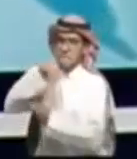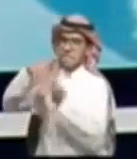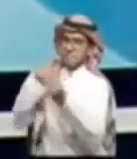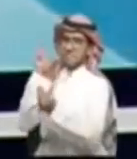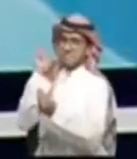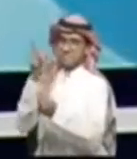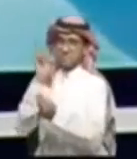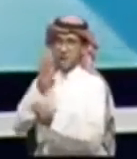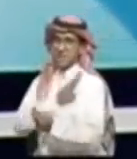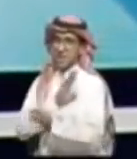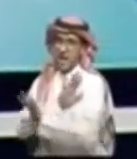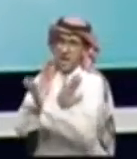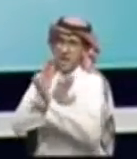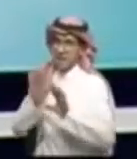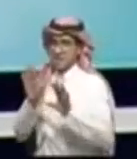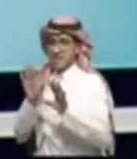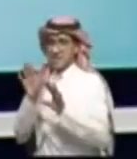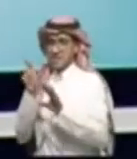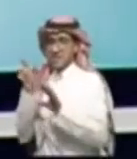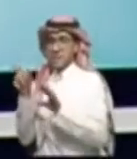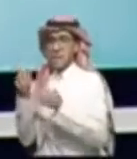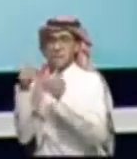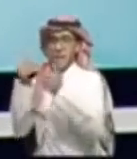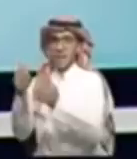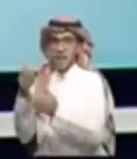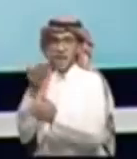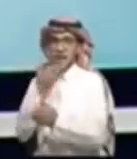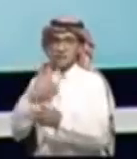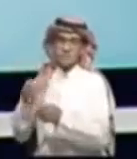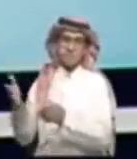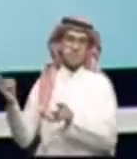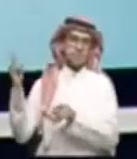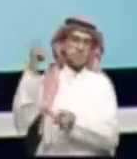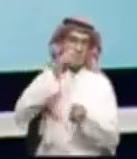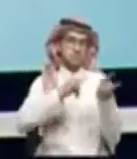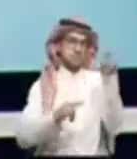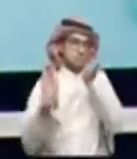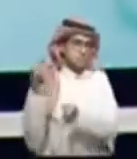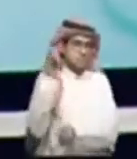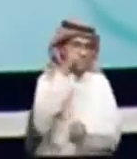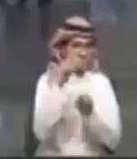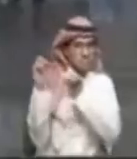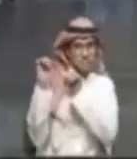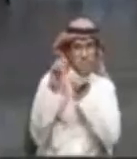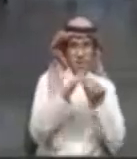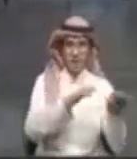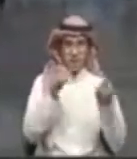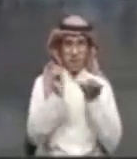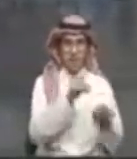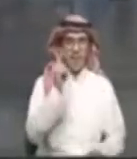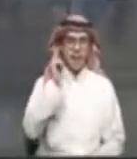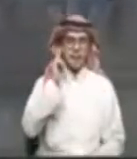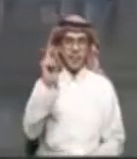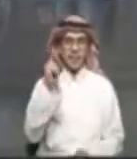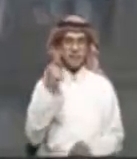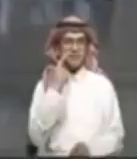مناسك الحج بطمأنينة وراحة تامة وسط منظومة من الخدمات والتسهيلات والعناية التي هيأتها الجهات